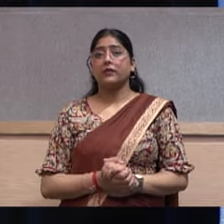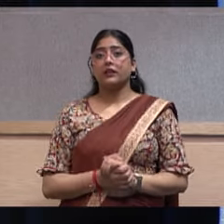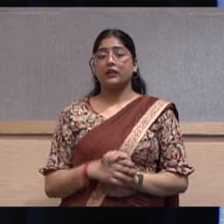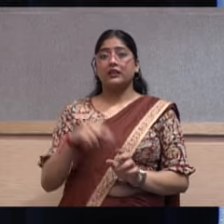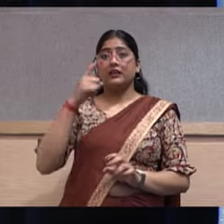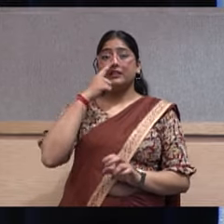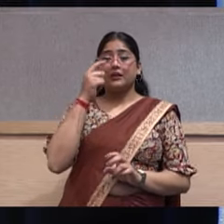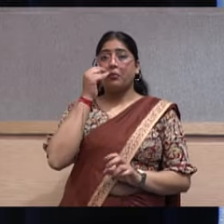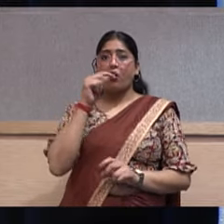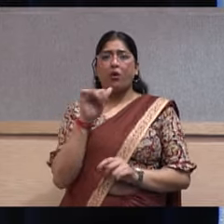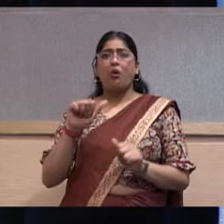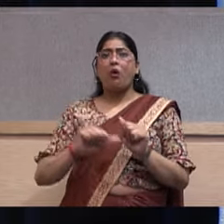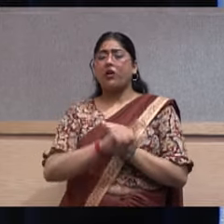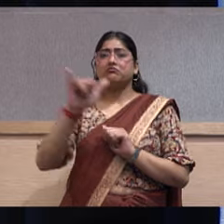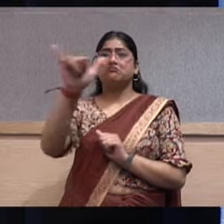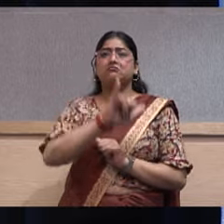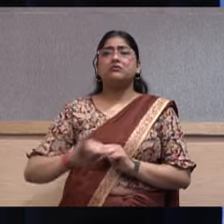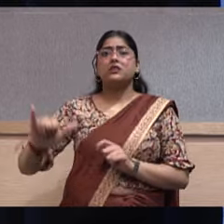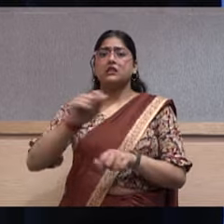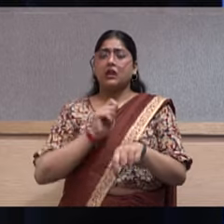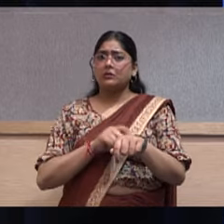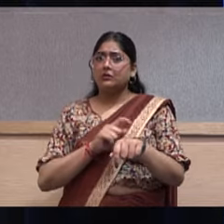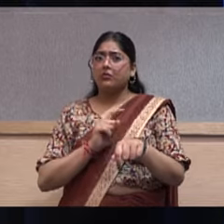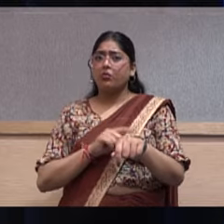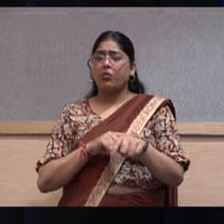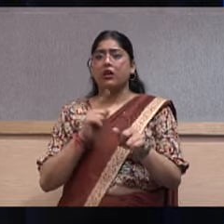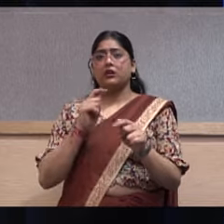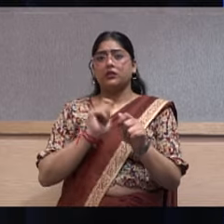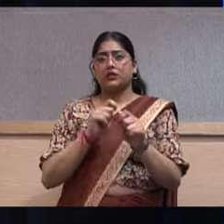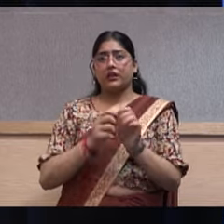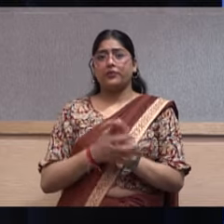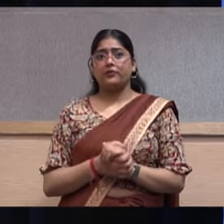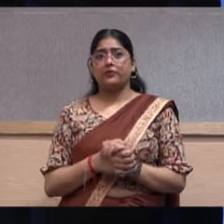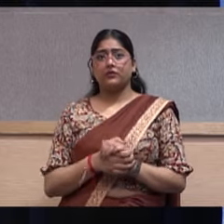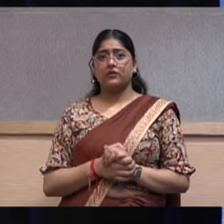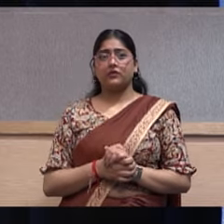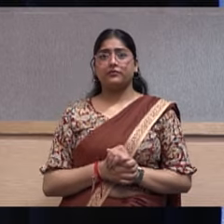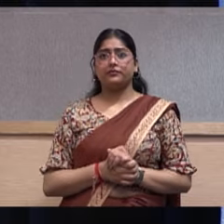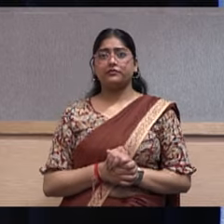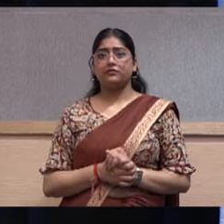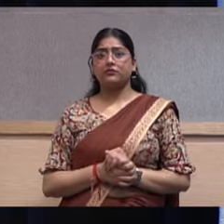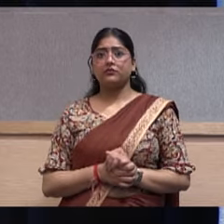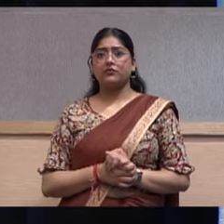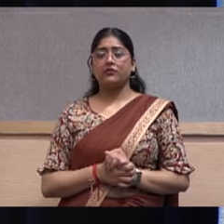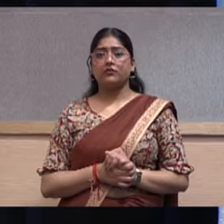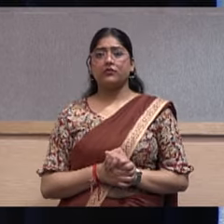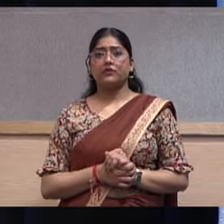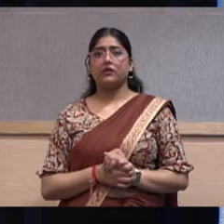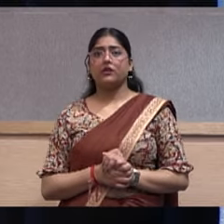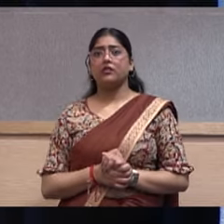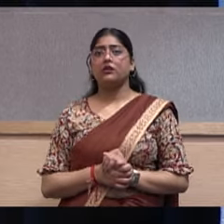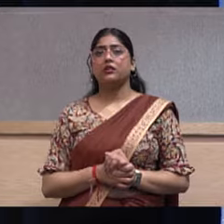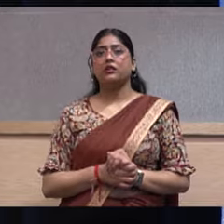एक ही लेवल पर काम करना है दुनिया की आवश्यकता को ध्यान में रखते हुए हमको काम की और ज्ञान की संरचना बनानी